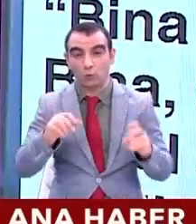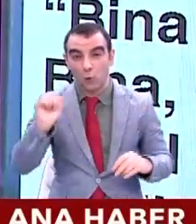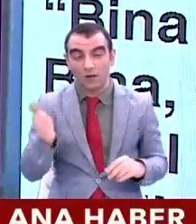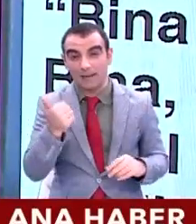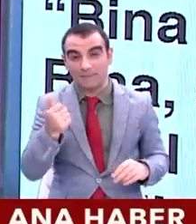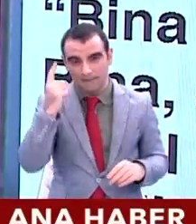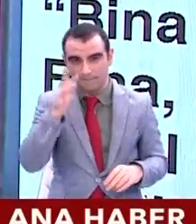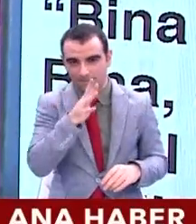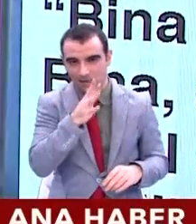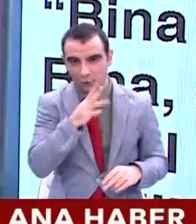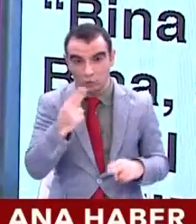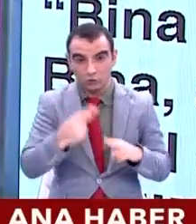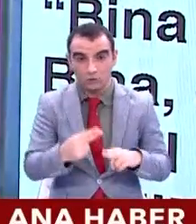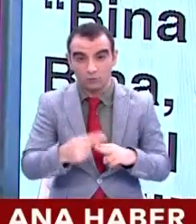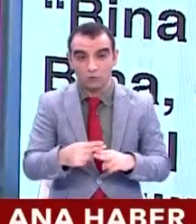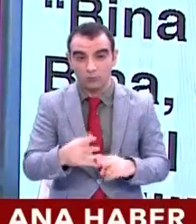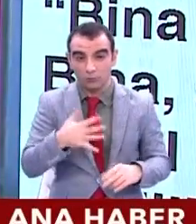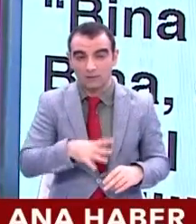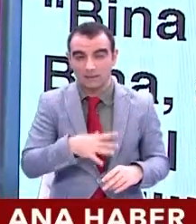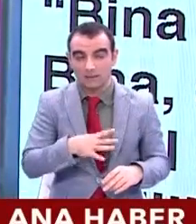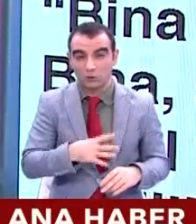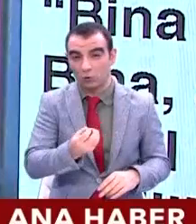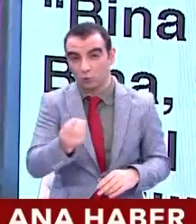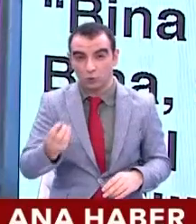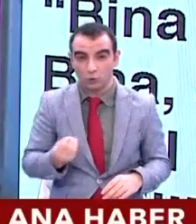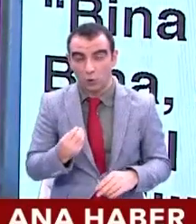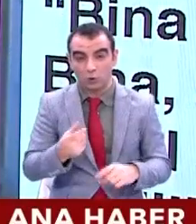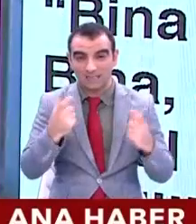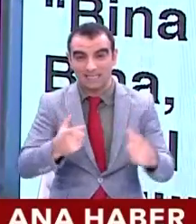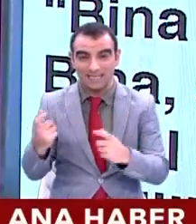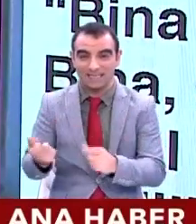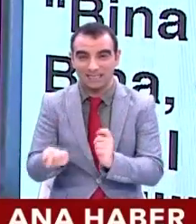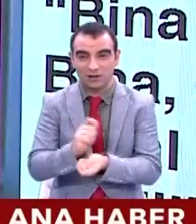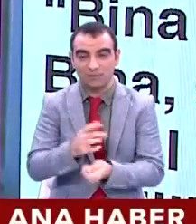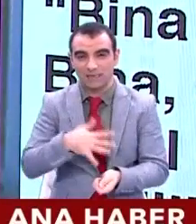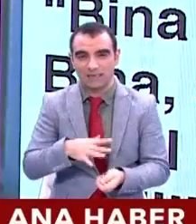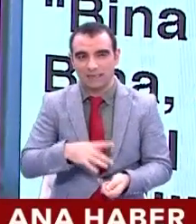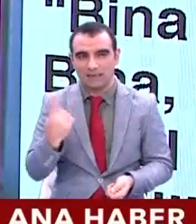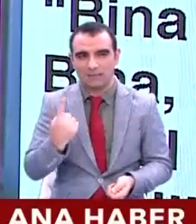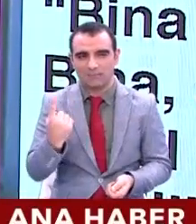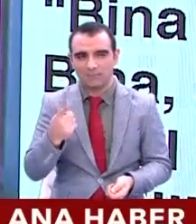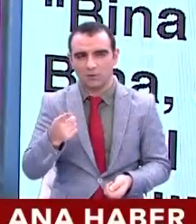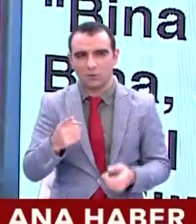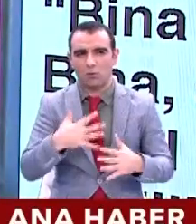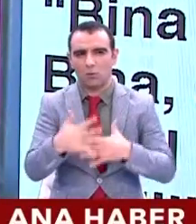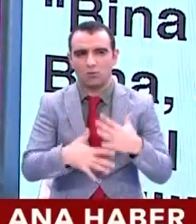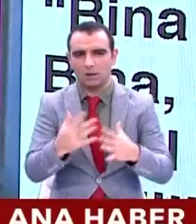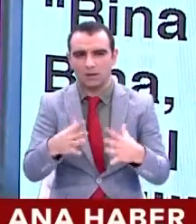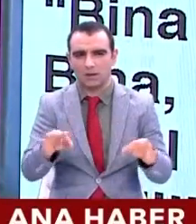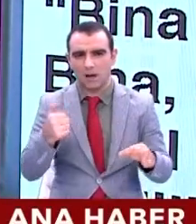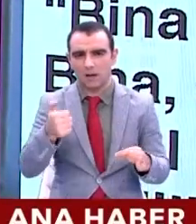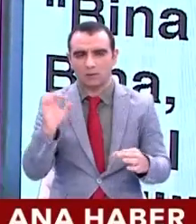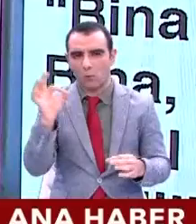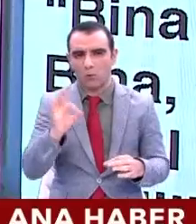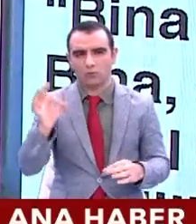bunu bir an önce daha da hızlandırmak istiyor daha çok kentlerin dönüşmesini sağlaması adına bir takım mevzuatlar hazırlıyor ve bu altı